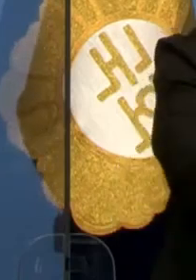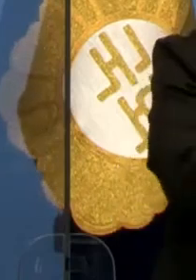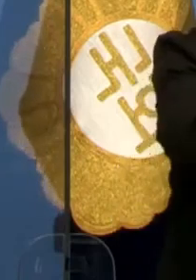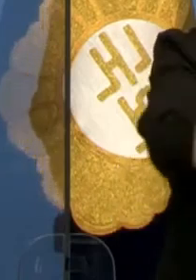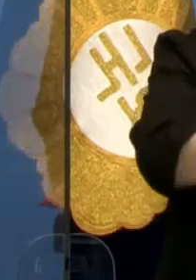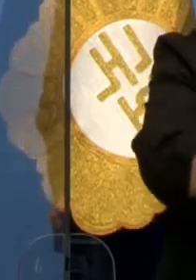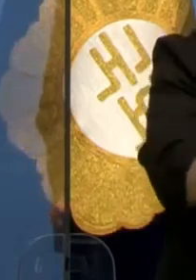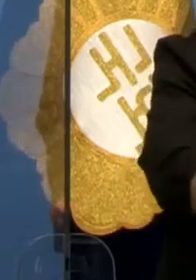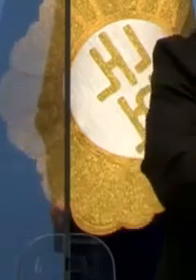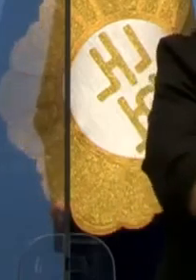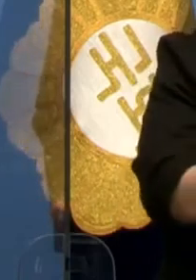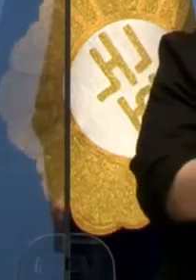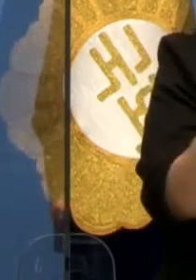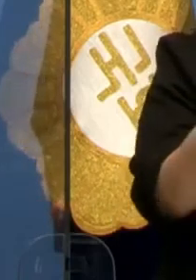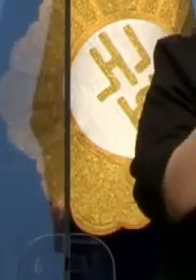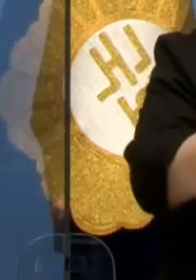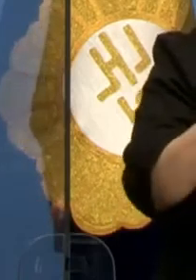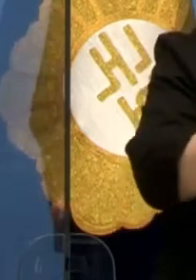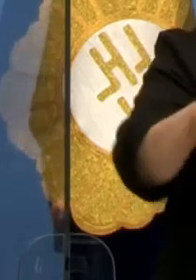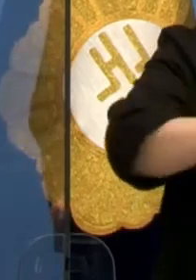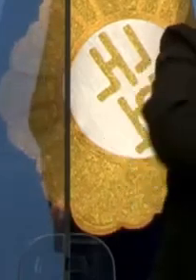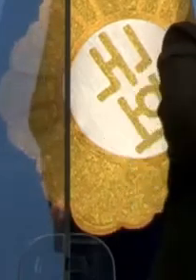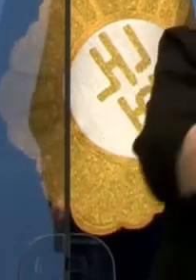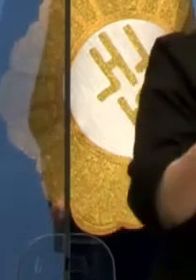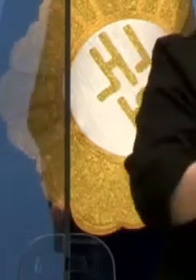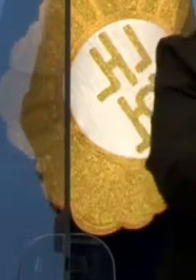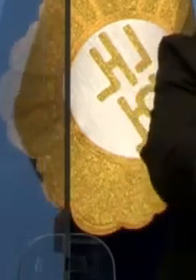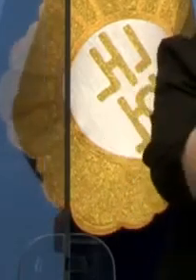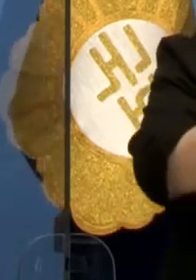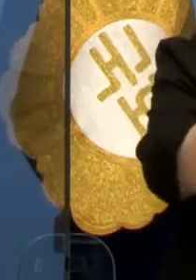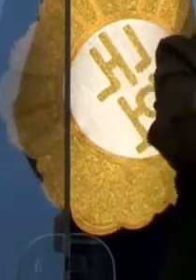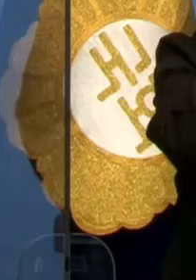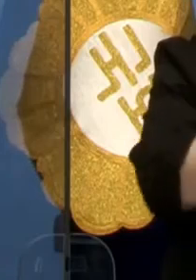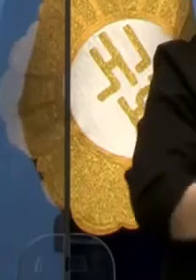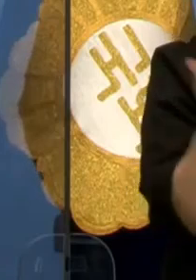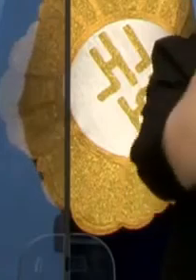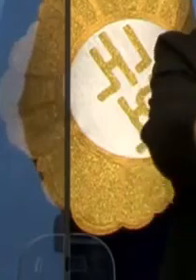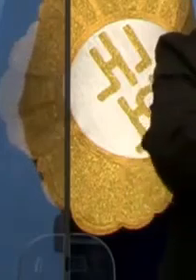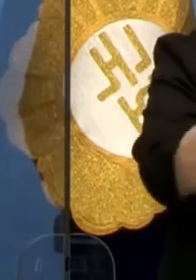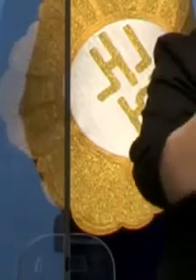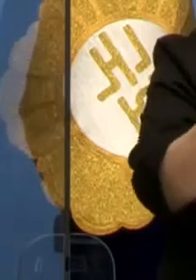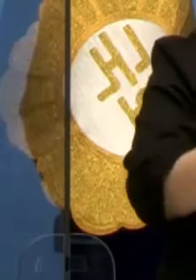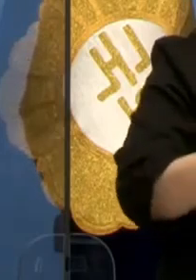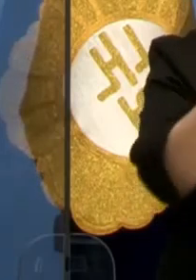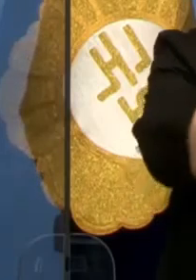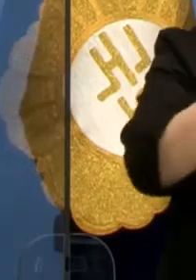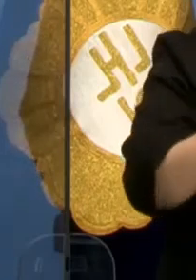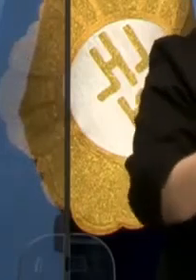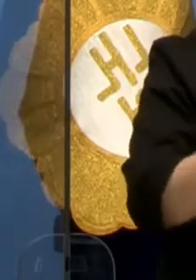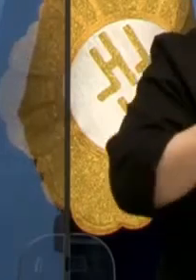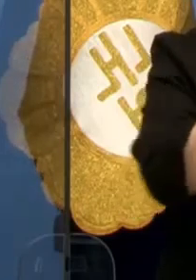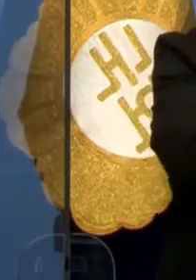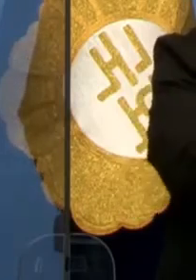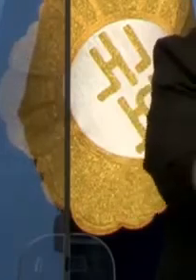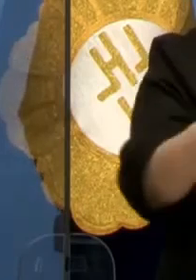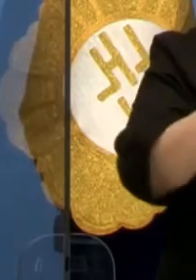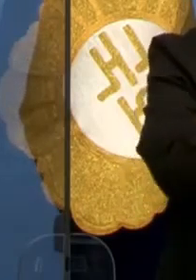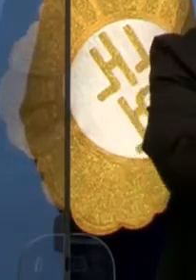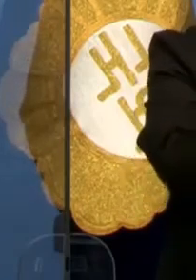망령이 여전히 여의도 허공을 맴돌고 있습니다. 지난 4월 29일 대법원은 제가 공무원